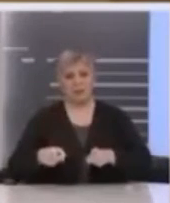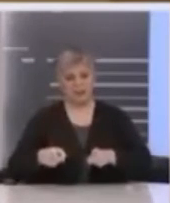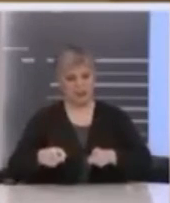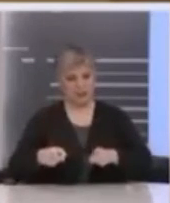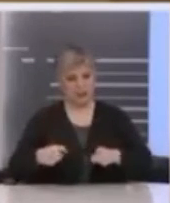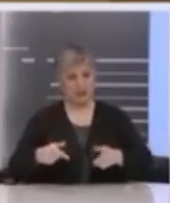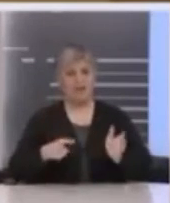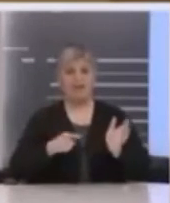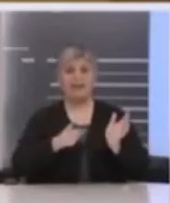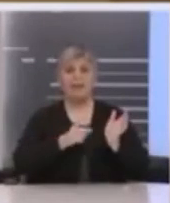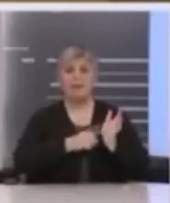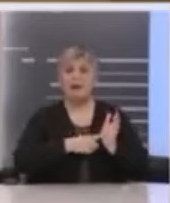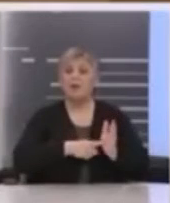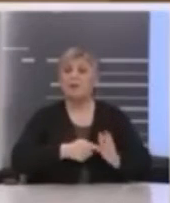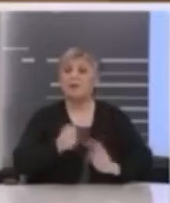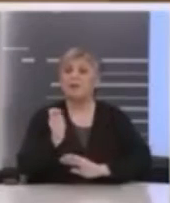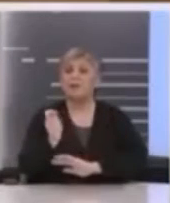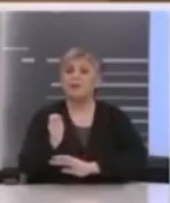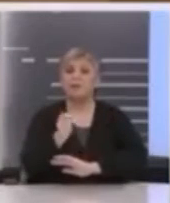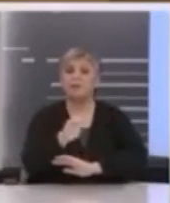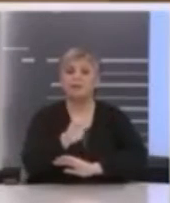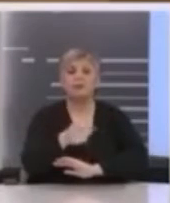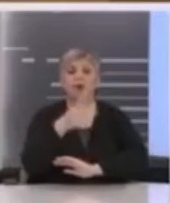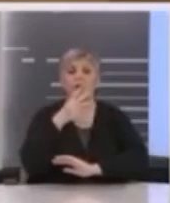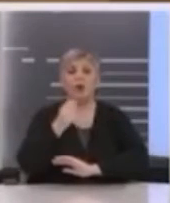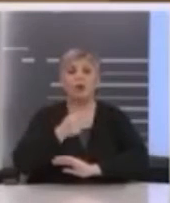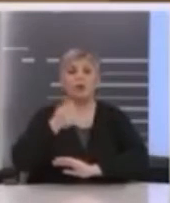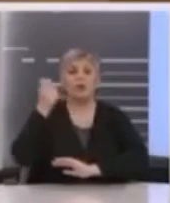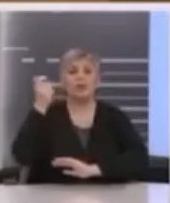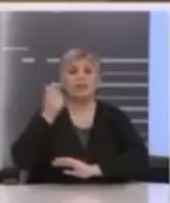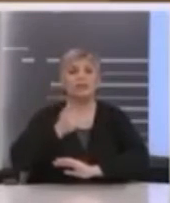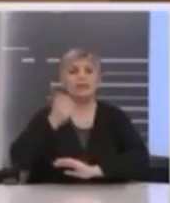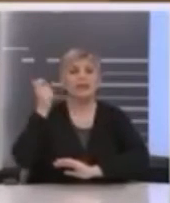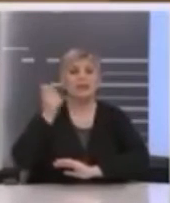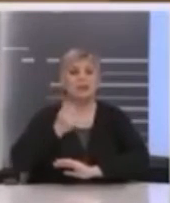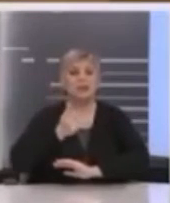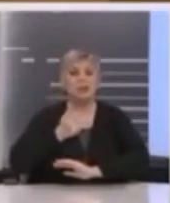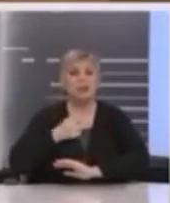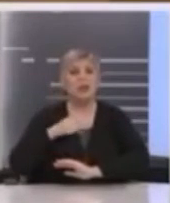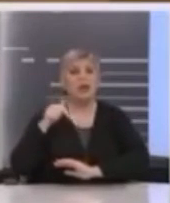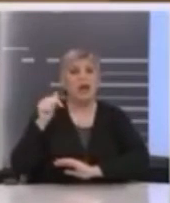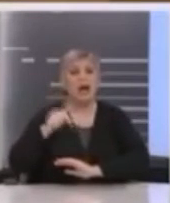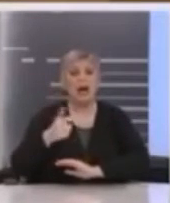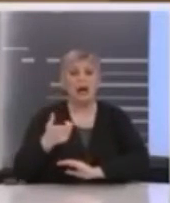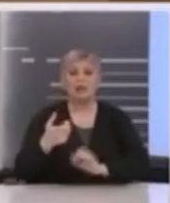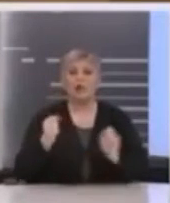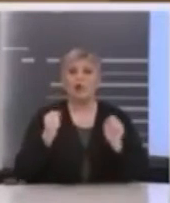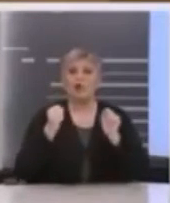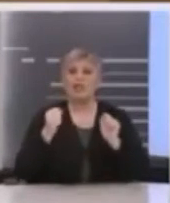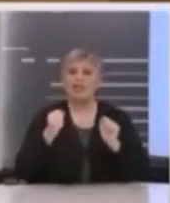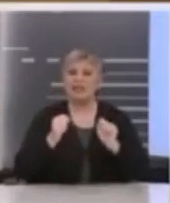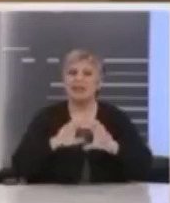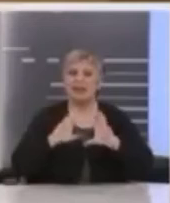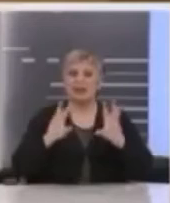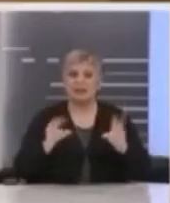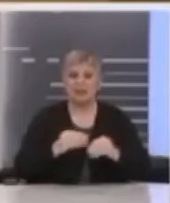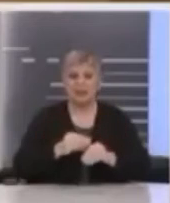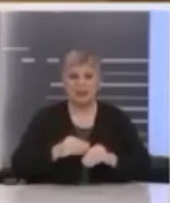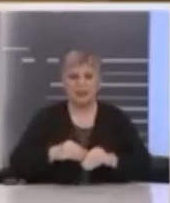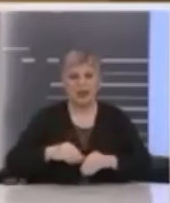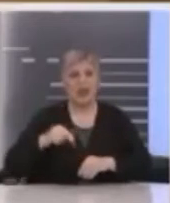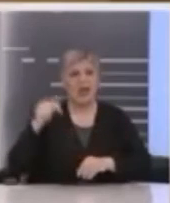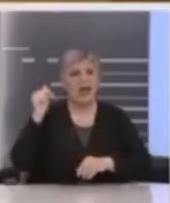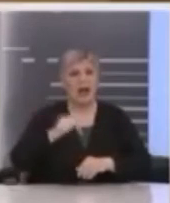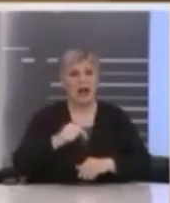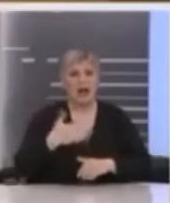τα αχρεωστήτως καταβληθέντα από τους συνταξιούχους για την εισφορά υγείας. Πέραν του ότι επιβλήθηκε η εισφορά στον ΕΟΠΗ